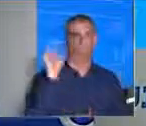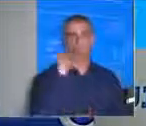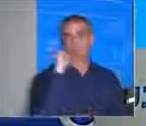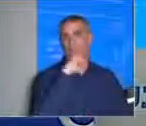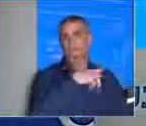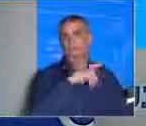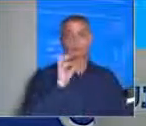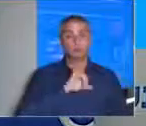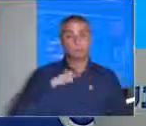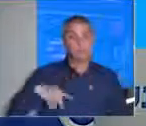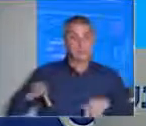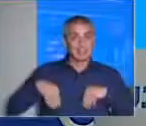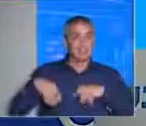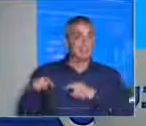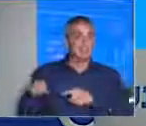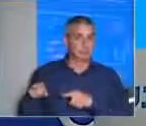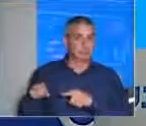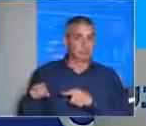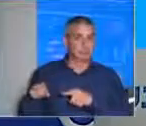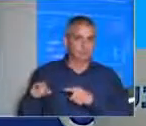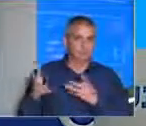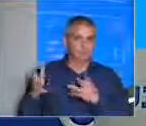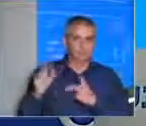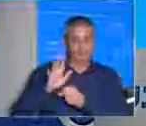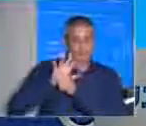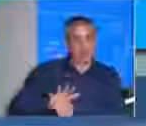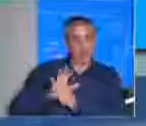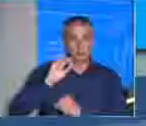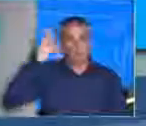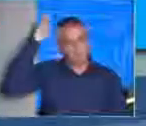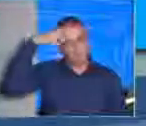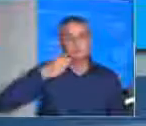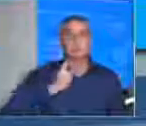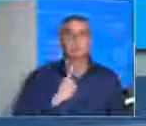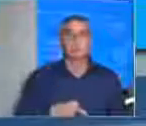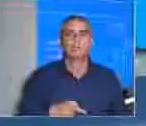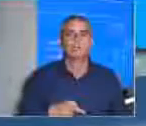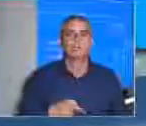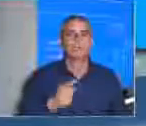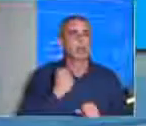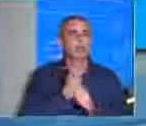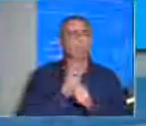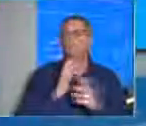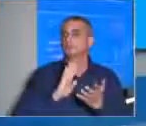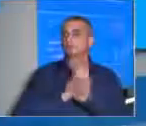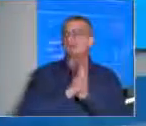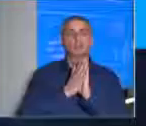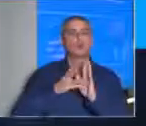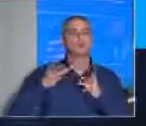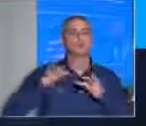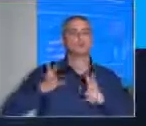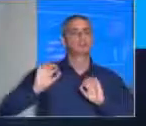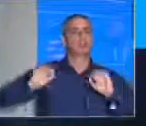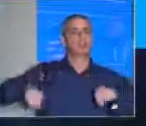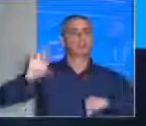שכדי שסין תסכים לדבר כזה, ובכלל ללחץ הזה של טראמפ, צריך להיות כזה שינוי באופי המשטר